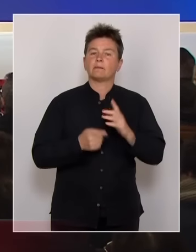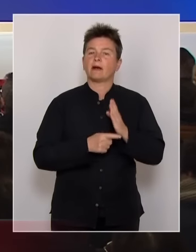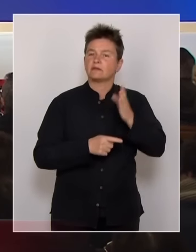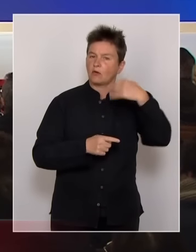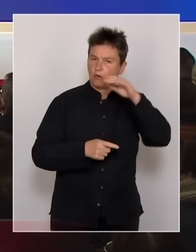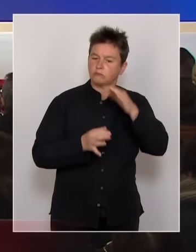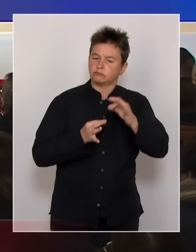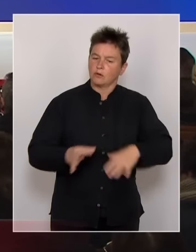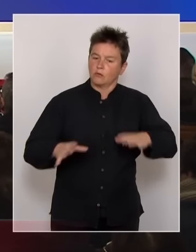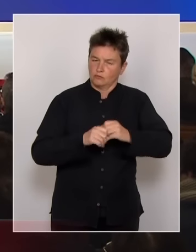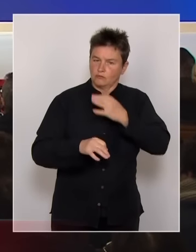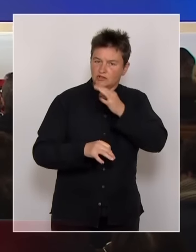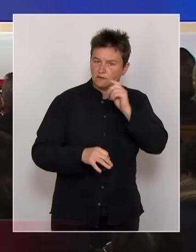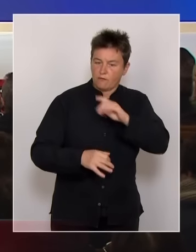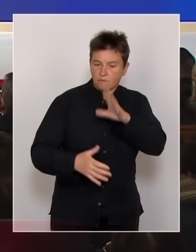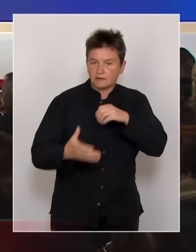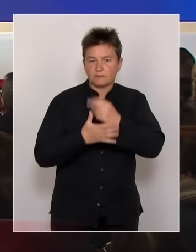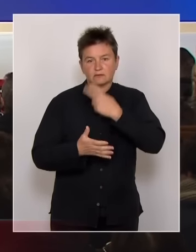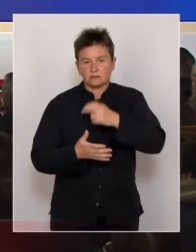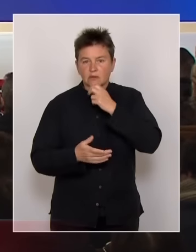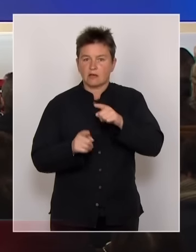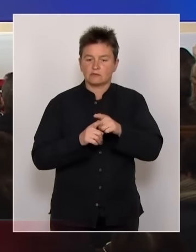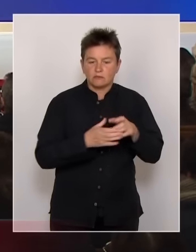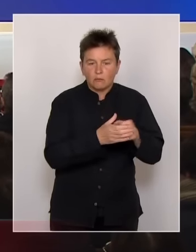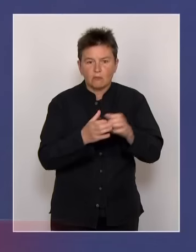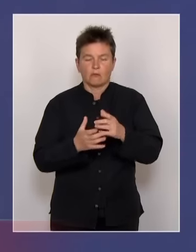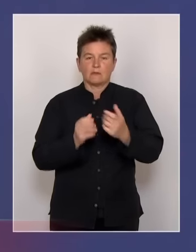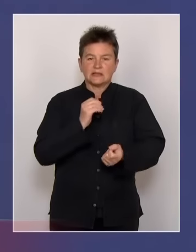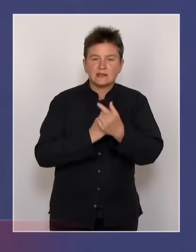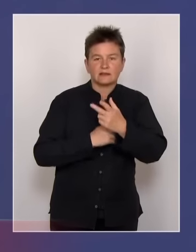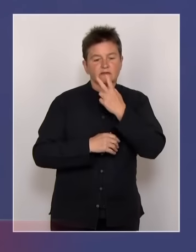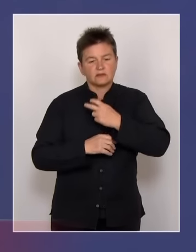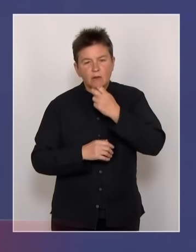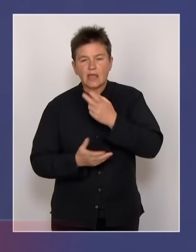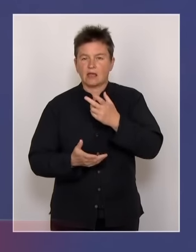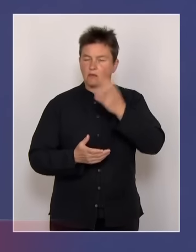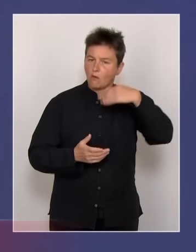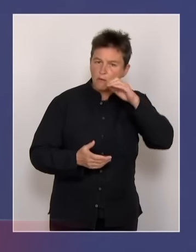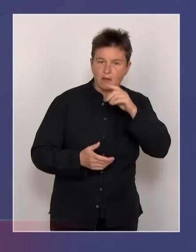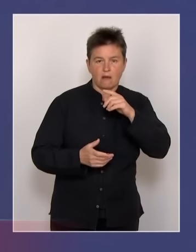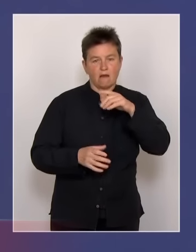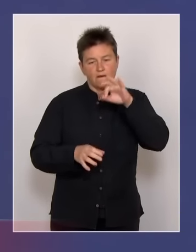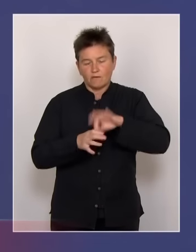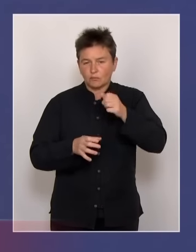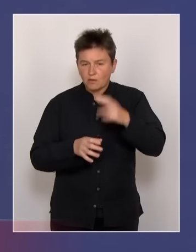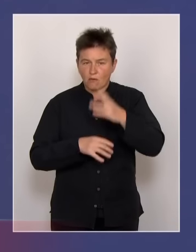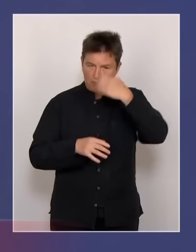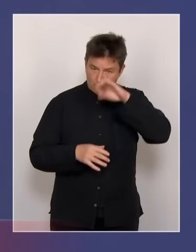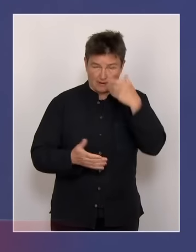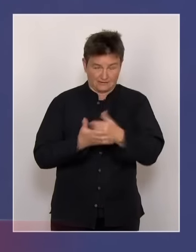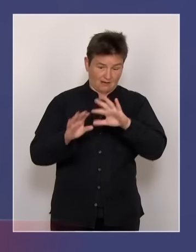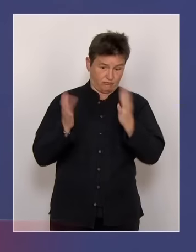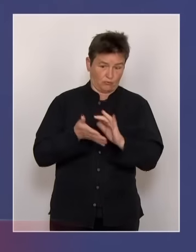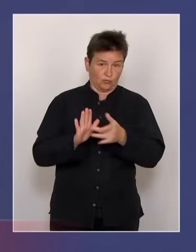défendu la participation citoyenne les panels de citoyens l'initiative citoyenne européenne les référendums européens je pense que ces initiatives